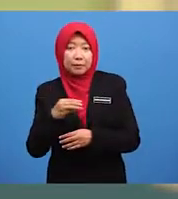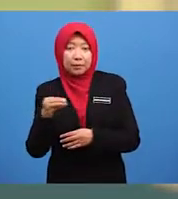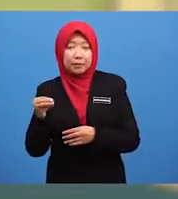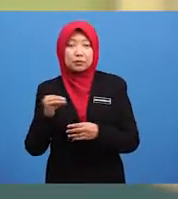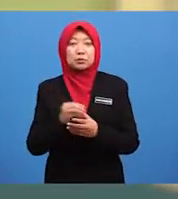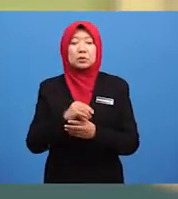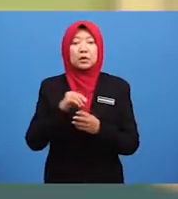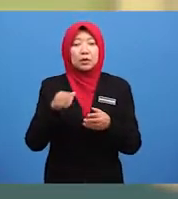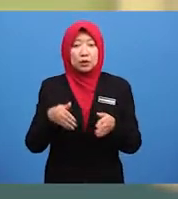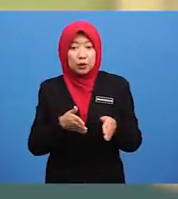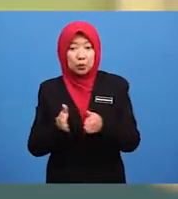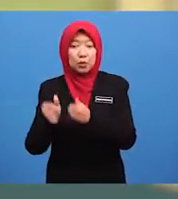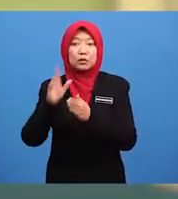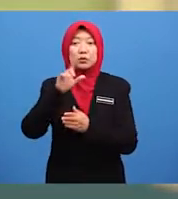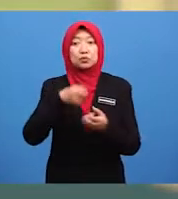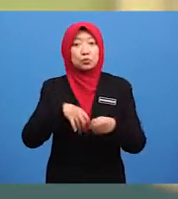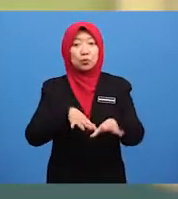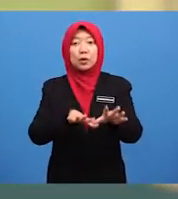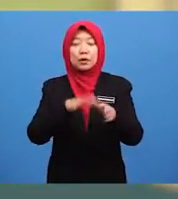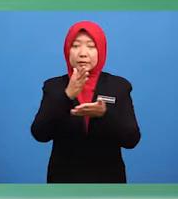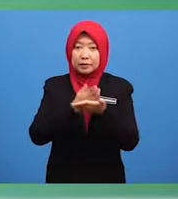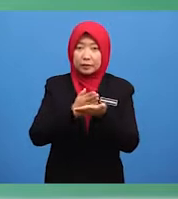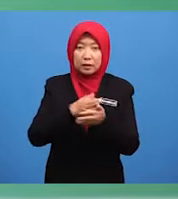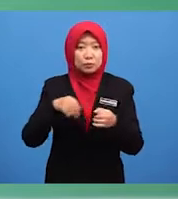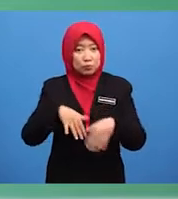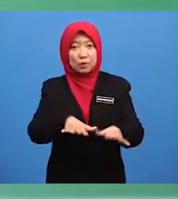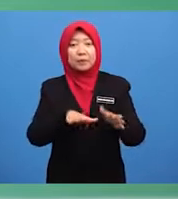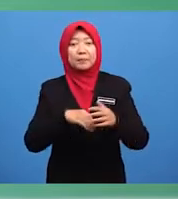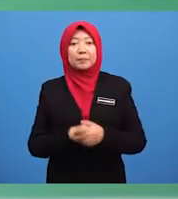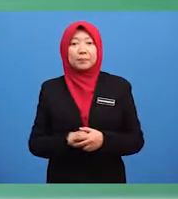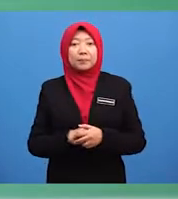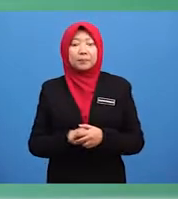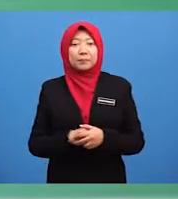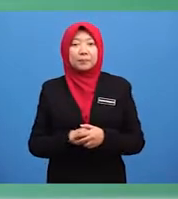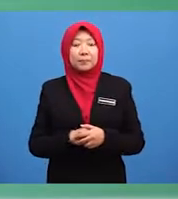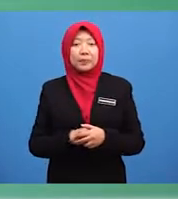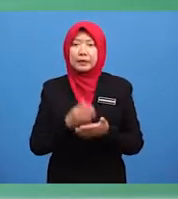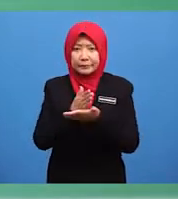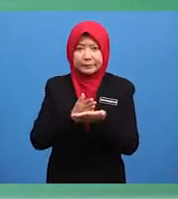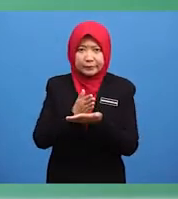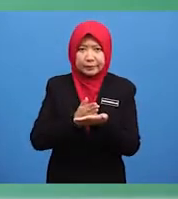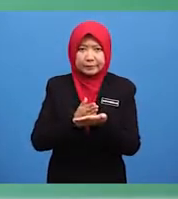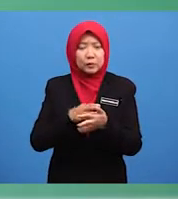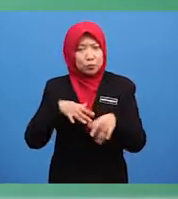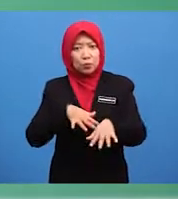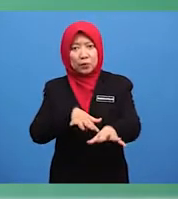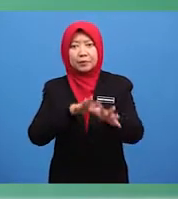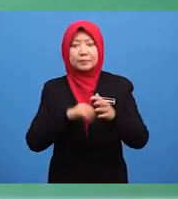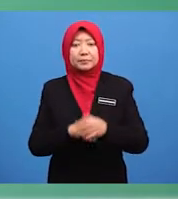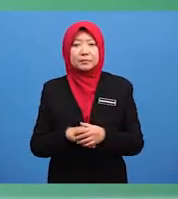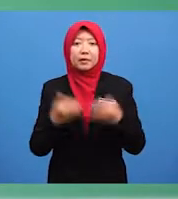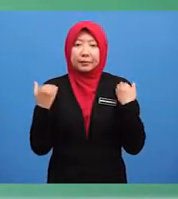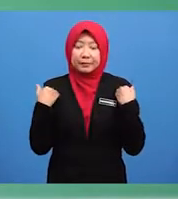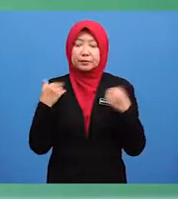yang terdapat di peringkat tengah sungai. Di peringkat tengah, sungai masih